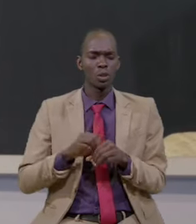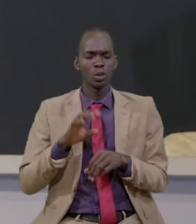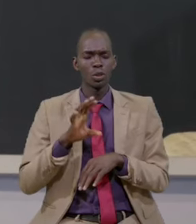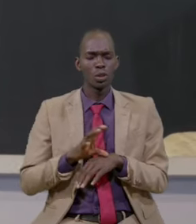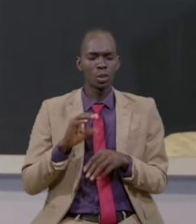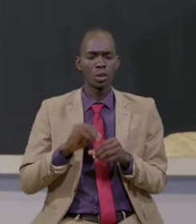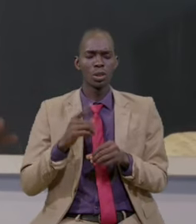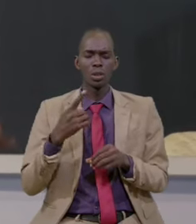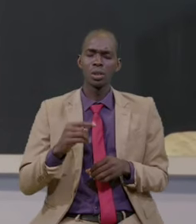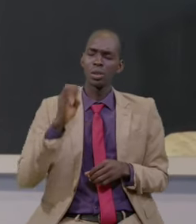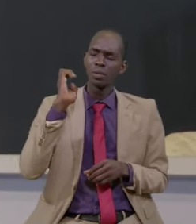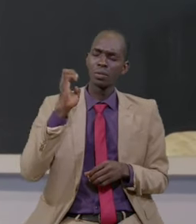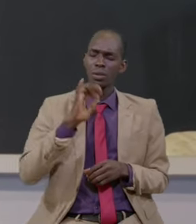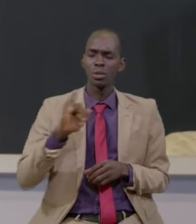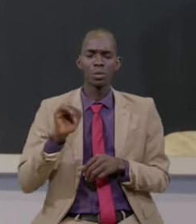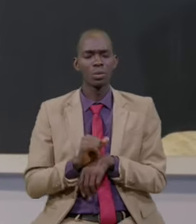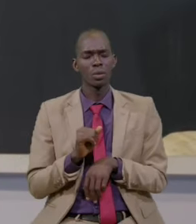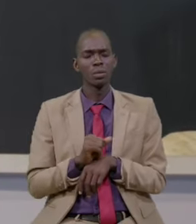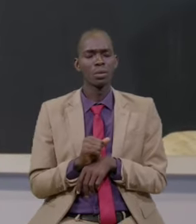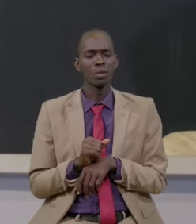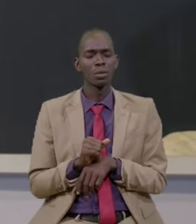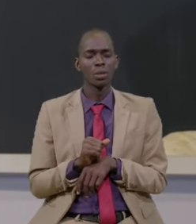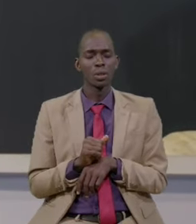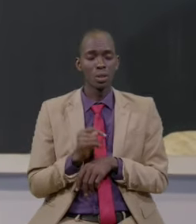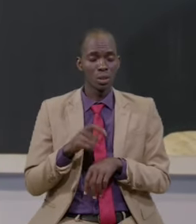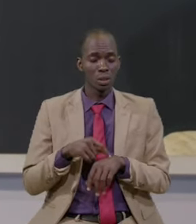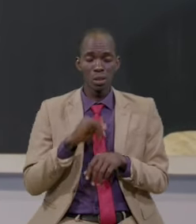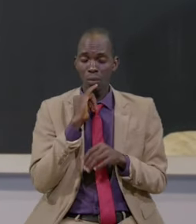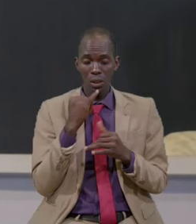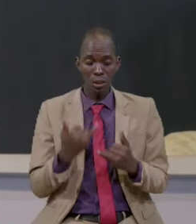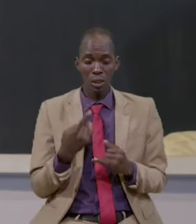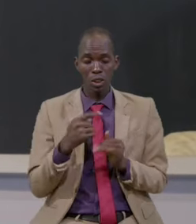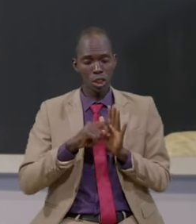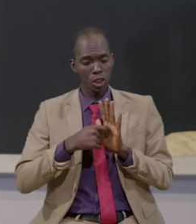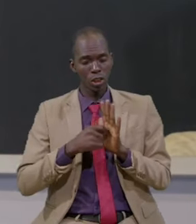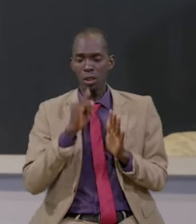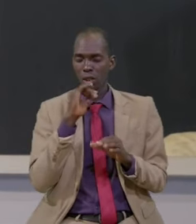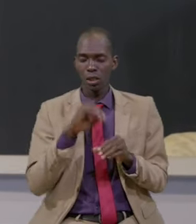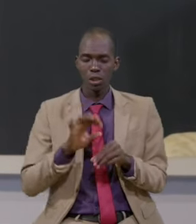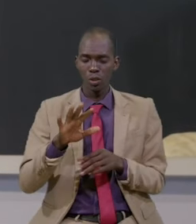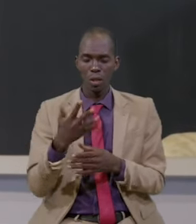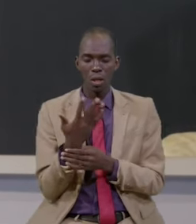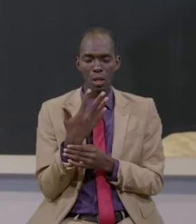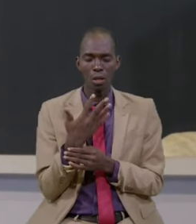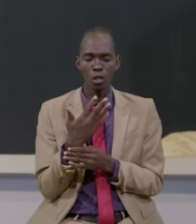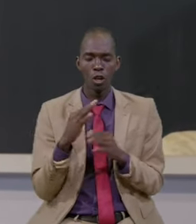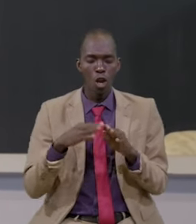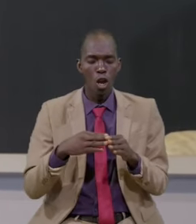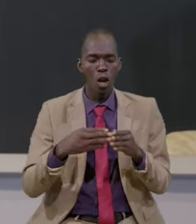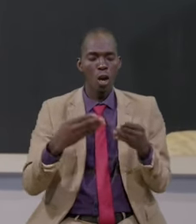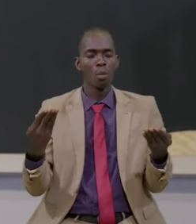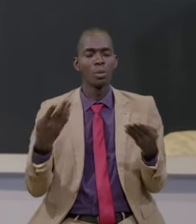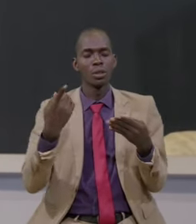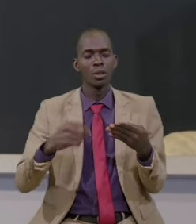champ d'évangélisation. Le moment est venu pour toi, la clé est dans ta main. Ouvre les